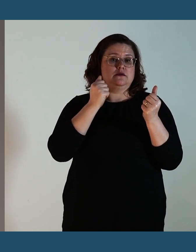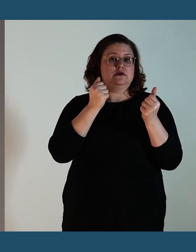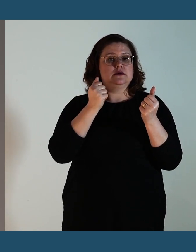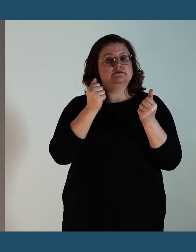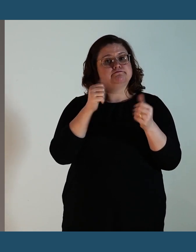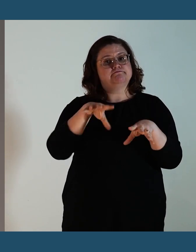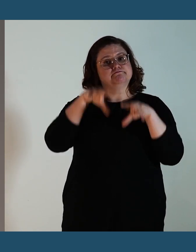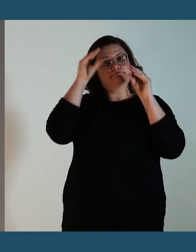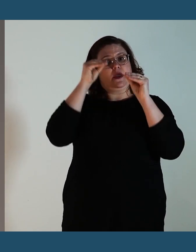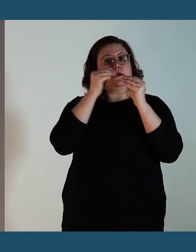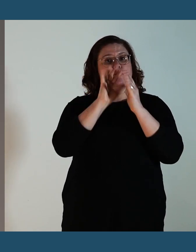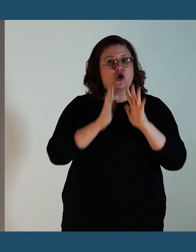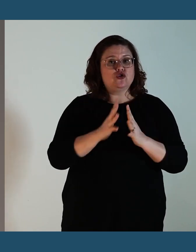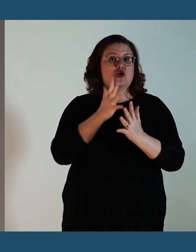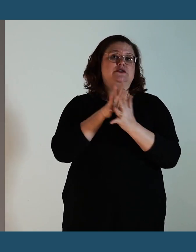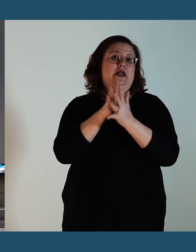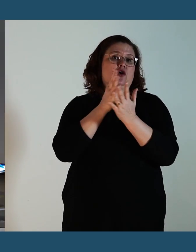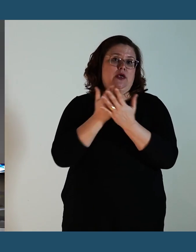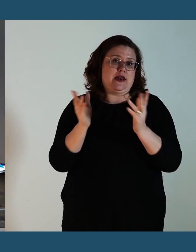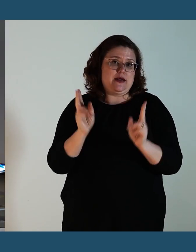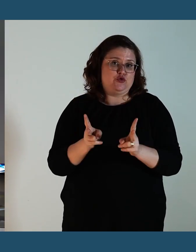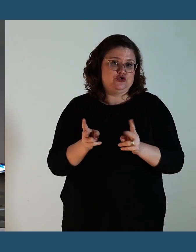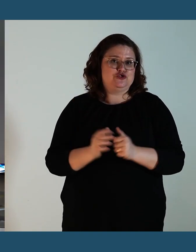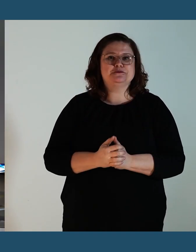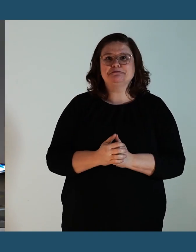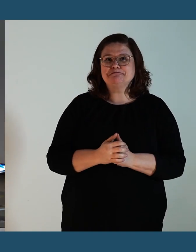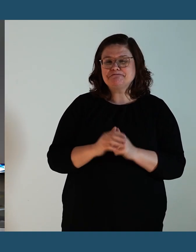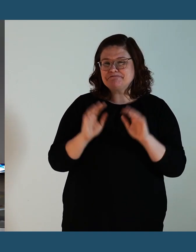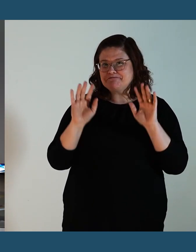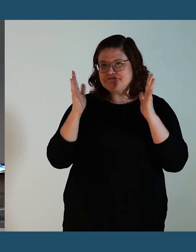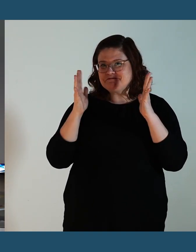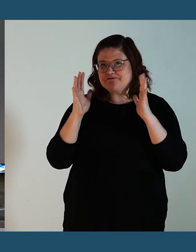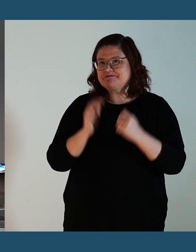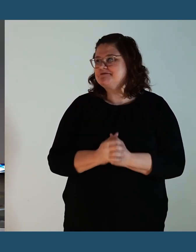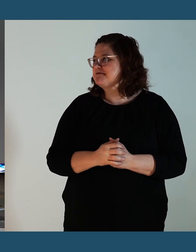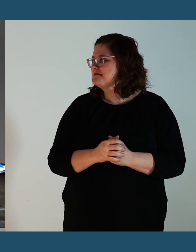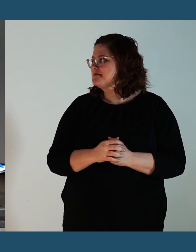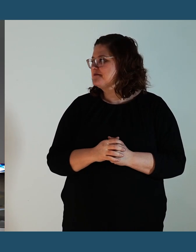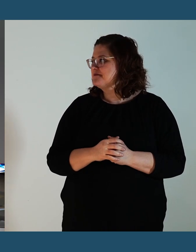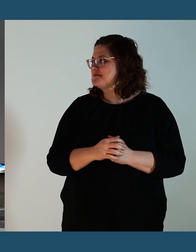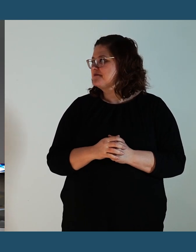saavutettavassa muodossa ja selkokielellä. Kiitos.